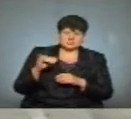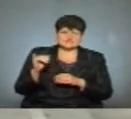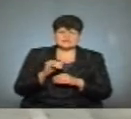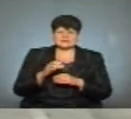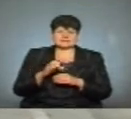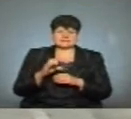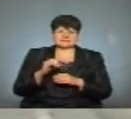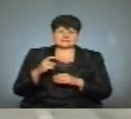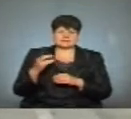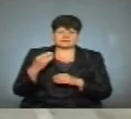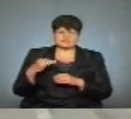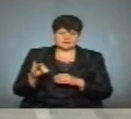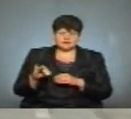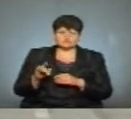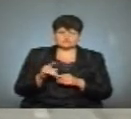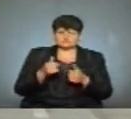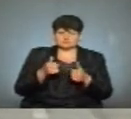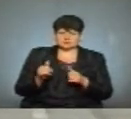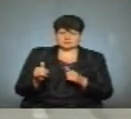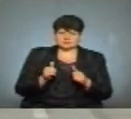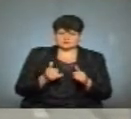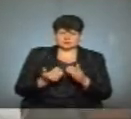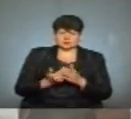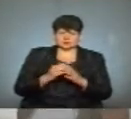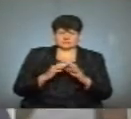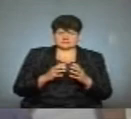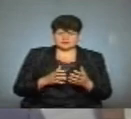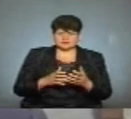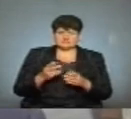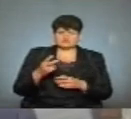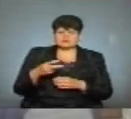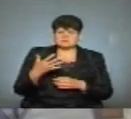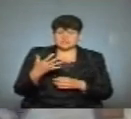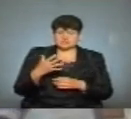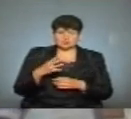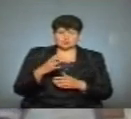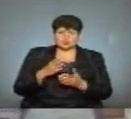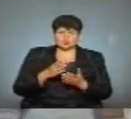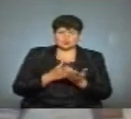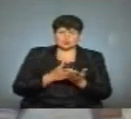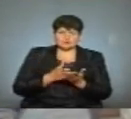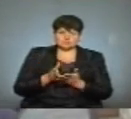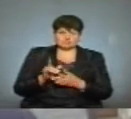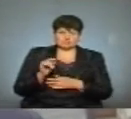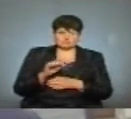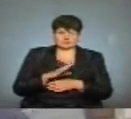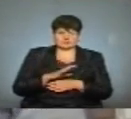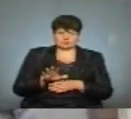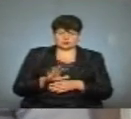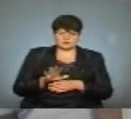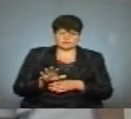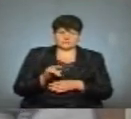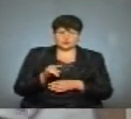що достатньо добре забезпечить мешканців Нового світу. 25-го маршруту з понеділка як такого не буде.